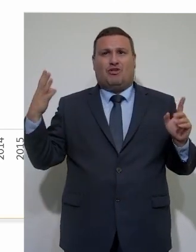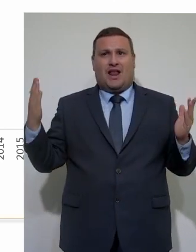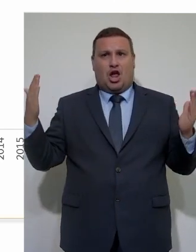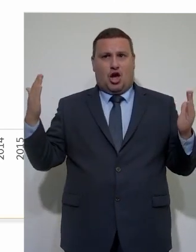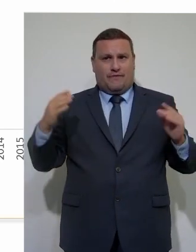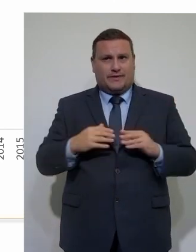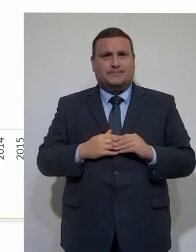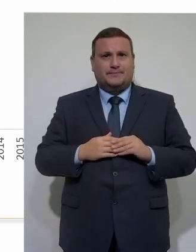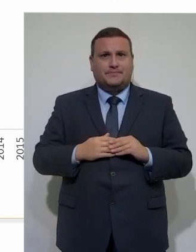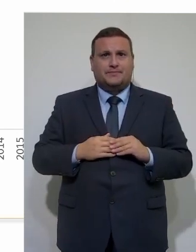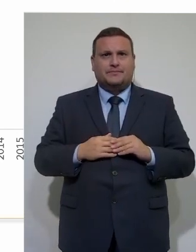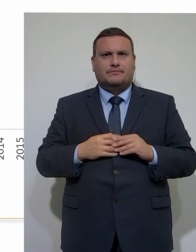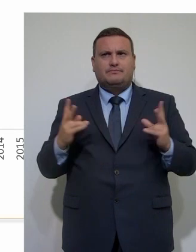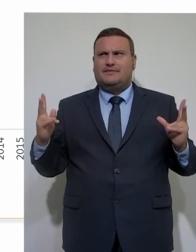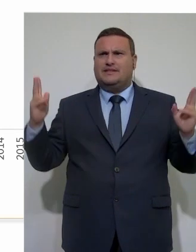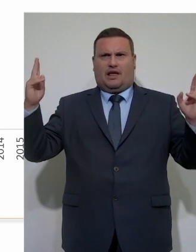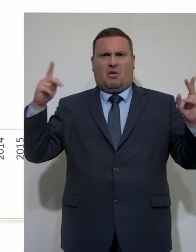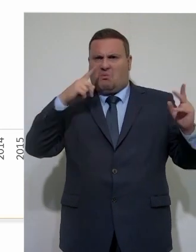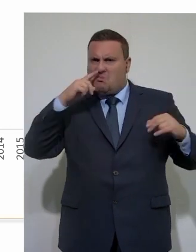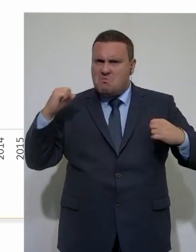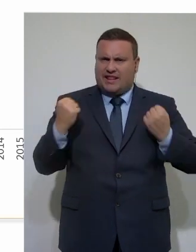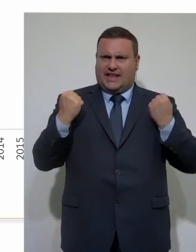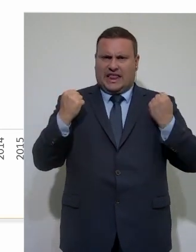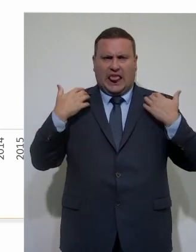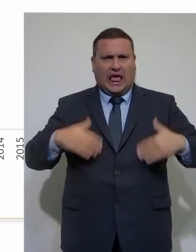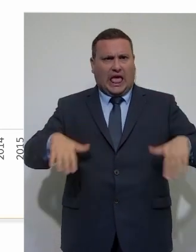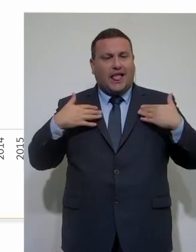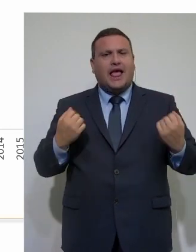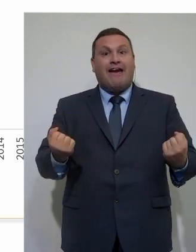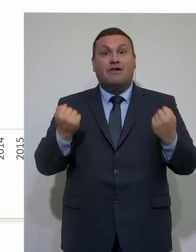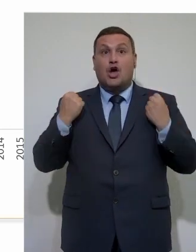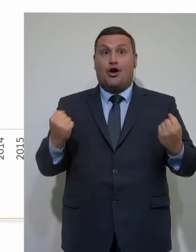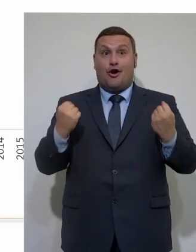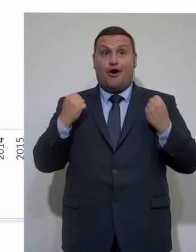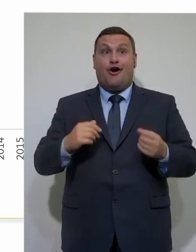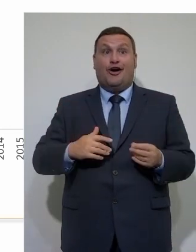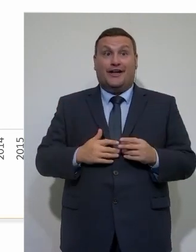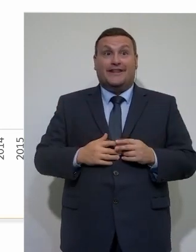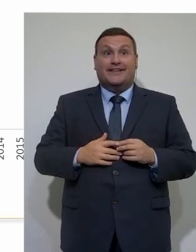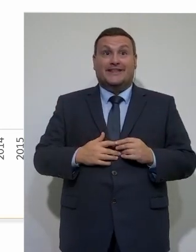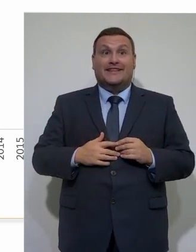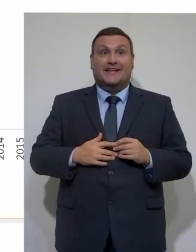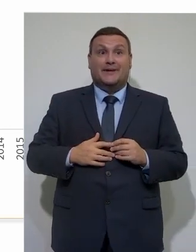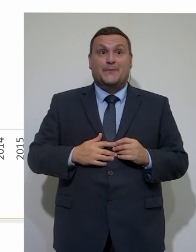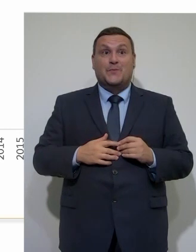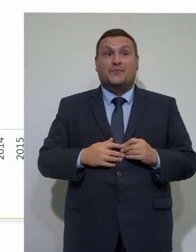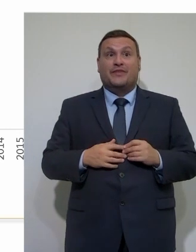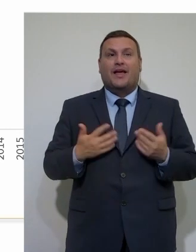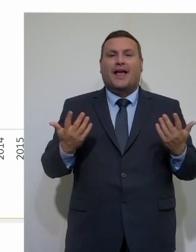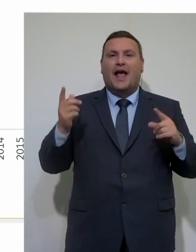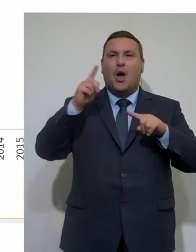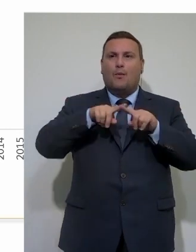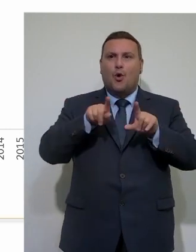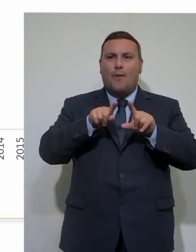che vedremo è molto resiliente nella domanda, molto forte, nel recuperare velocemente più